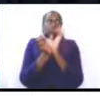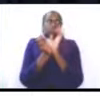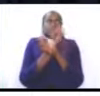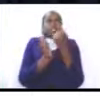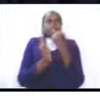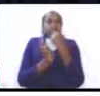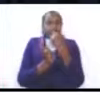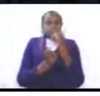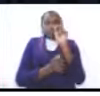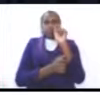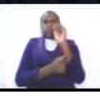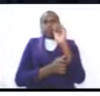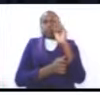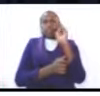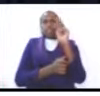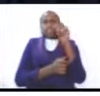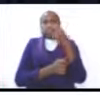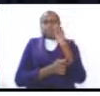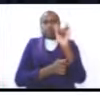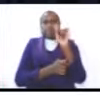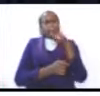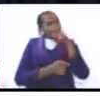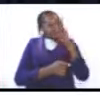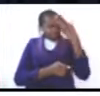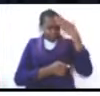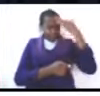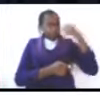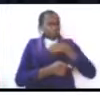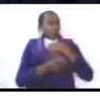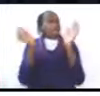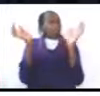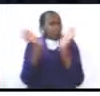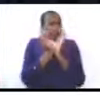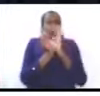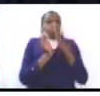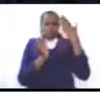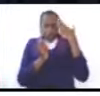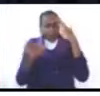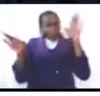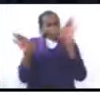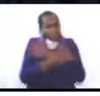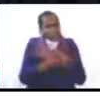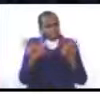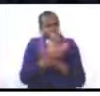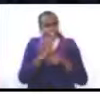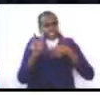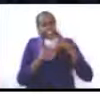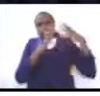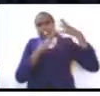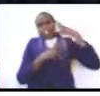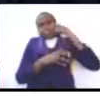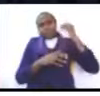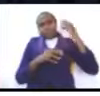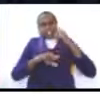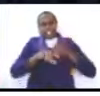anaambia Timothy, unanijua, anajua yale yote alikuwa anapitia katika